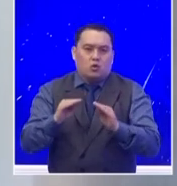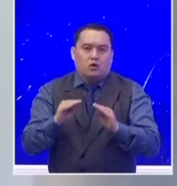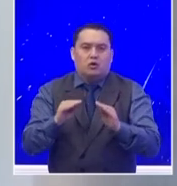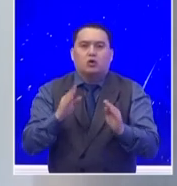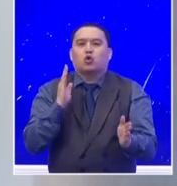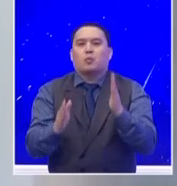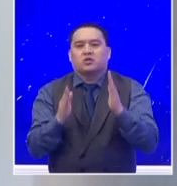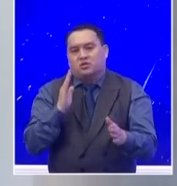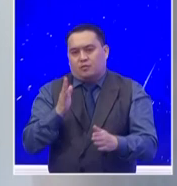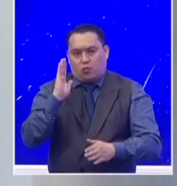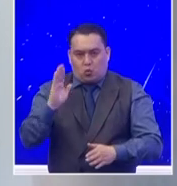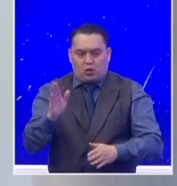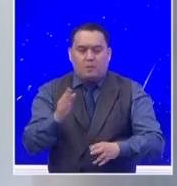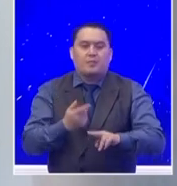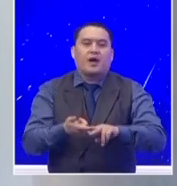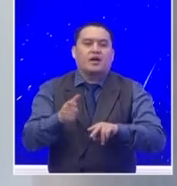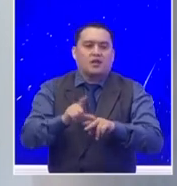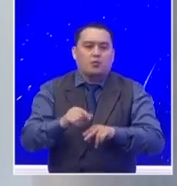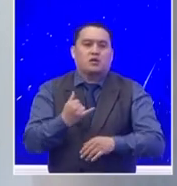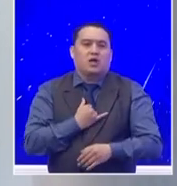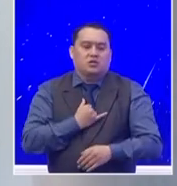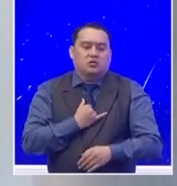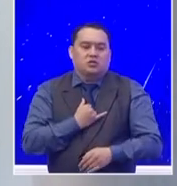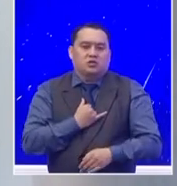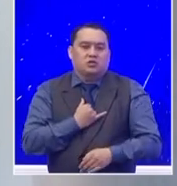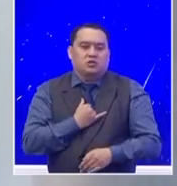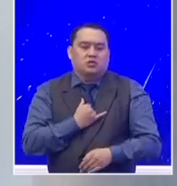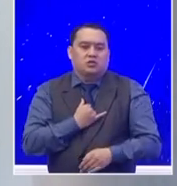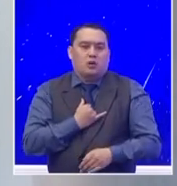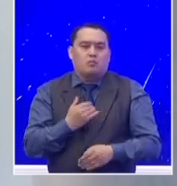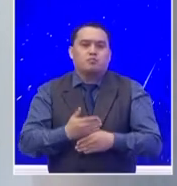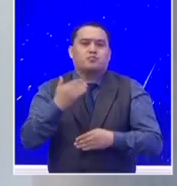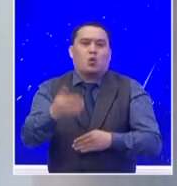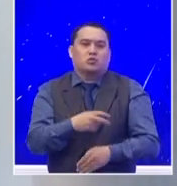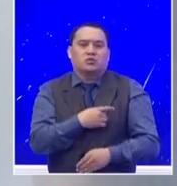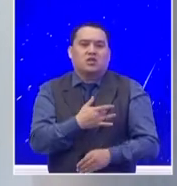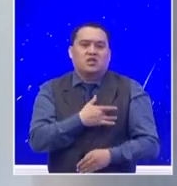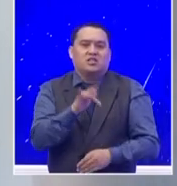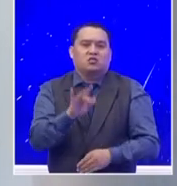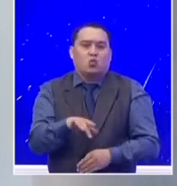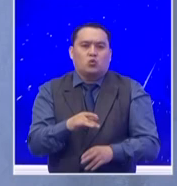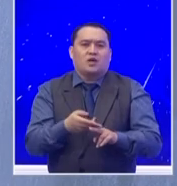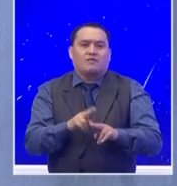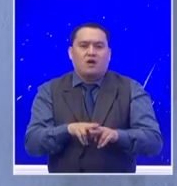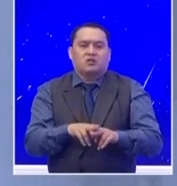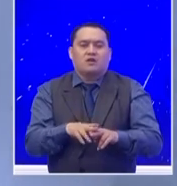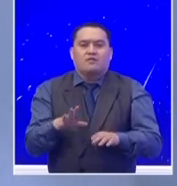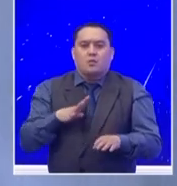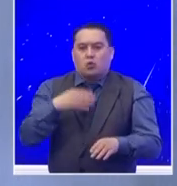будет. Поэтому здесь у нас после инсульта, после травматологической больной